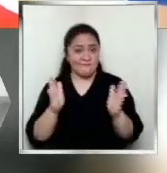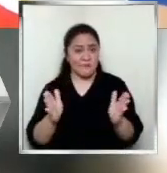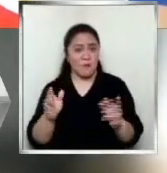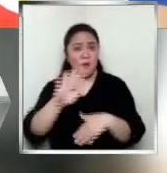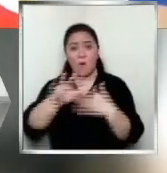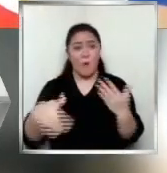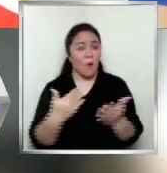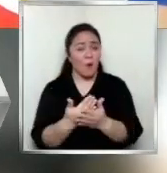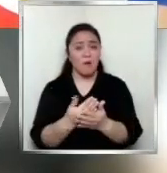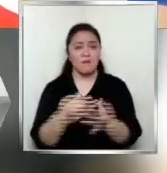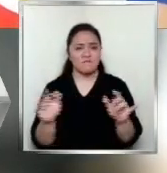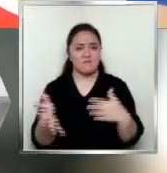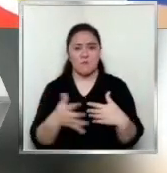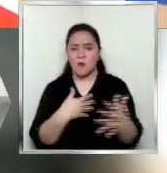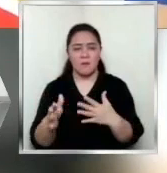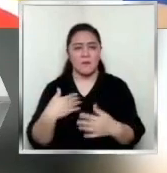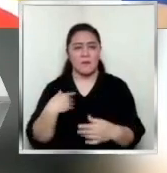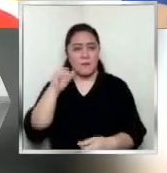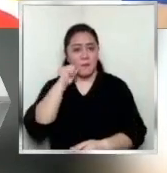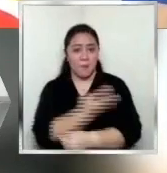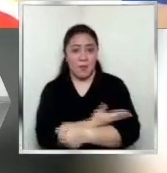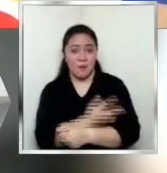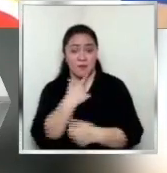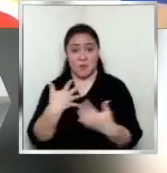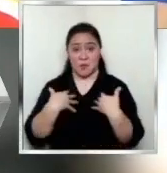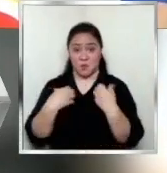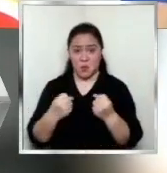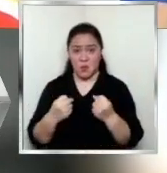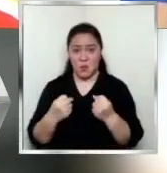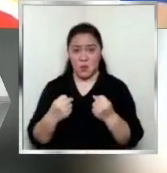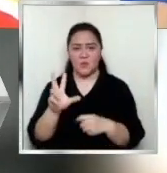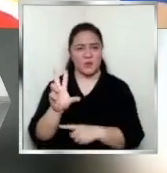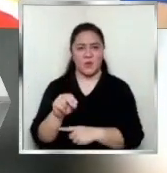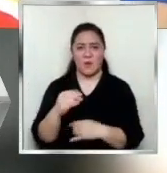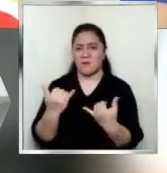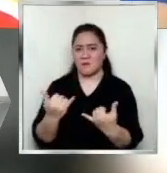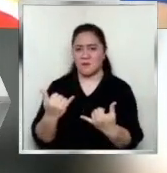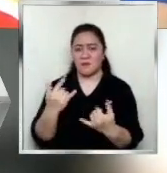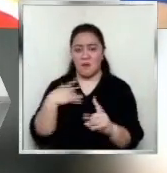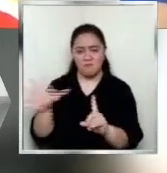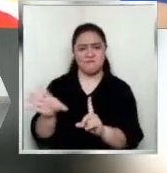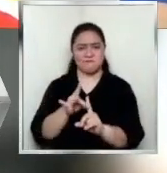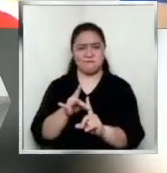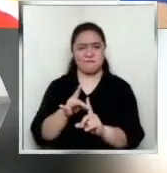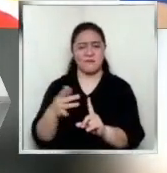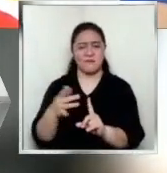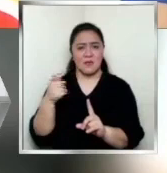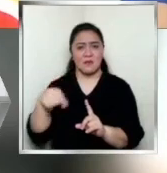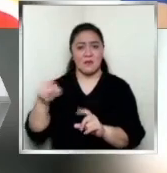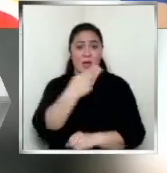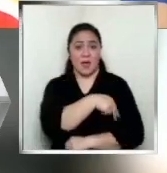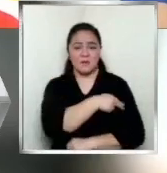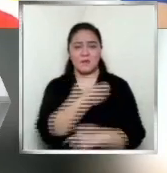they're malakas yung immune system nila when it comes to COVID. Mm-hmm. But this time, mm-hmm. supple sila. In the hospitals, maraming babies ngayon. At